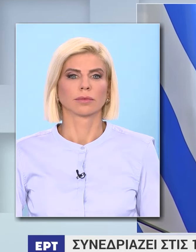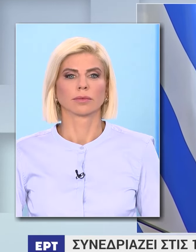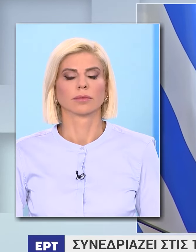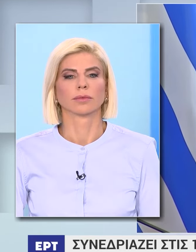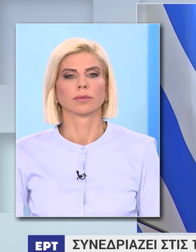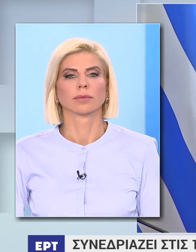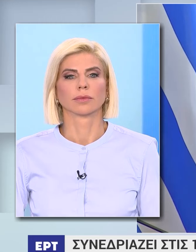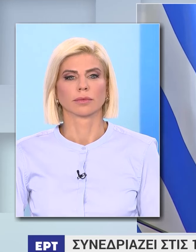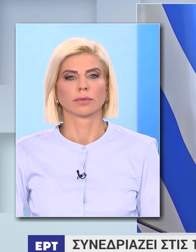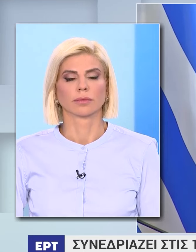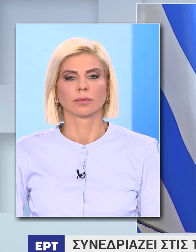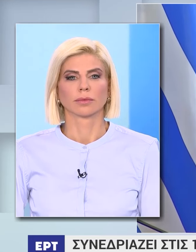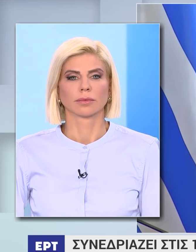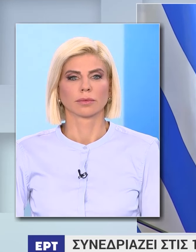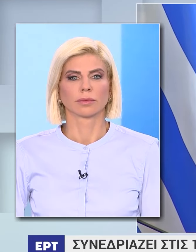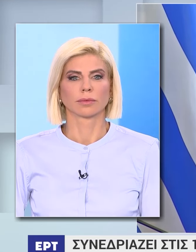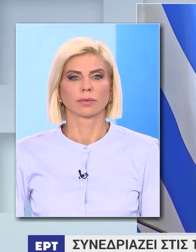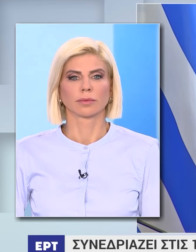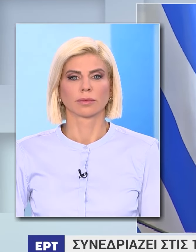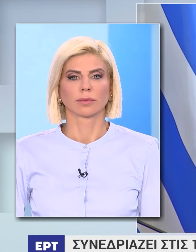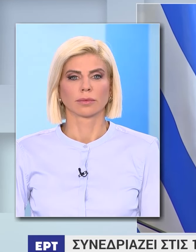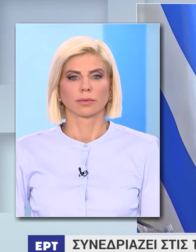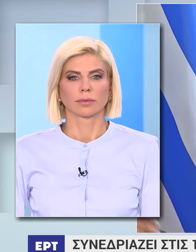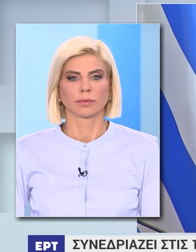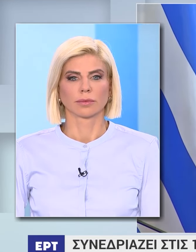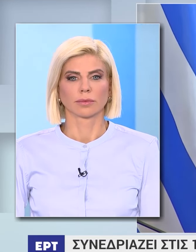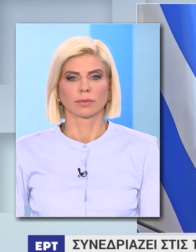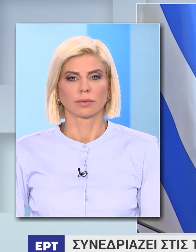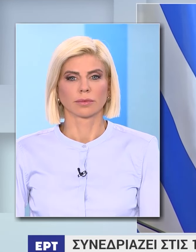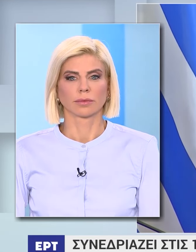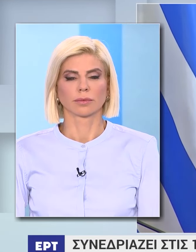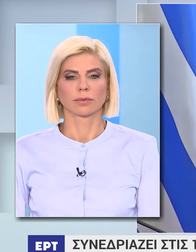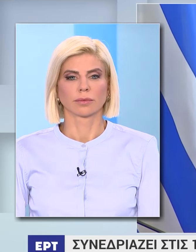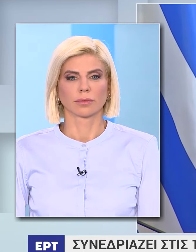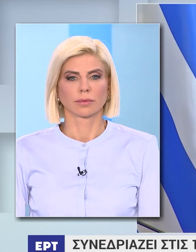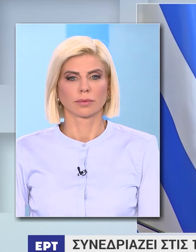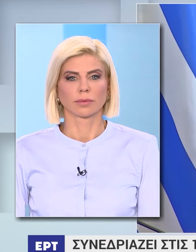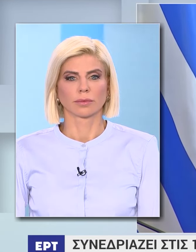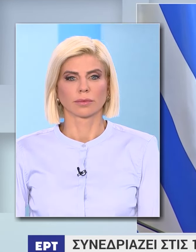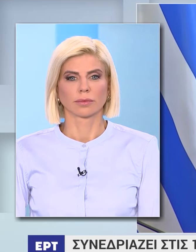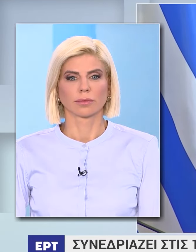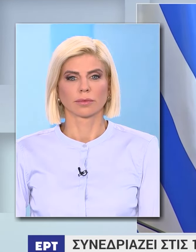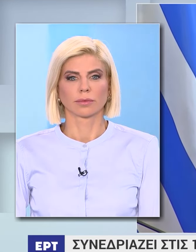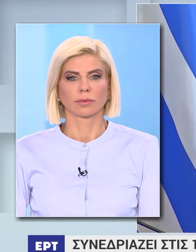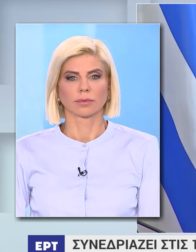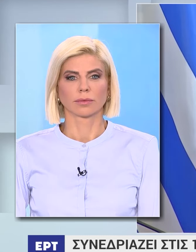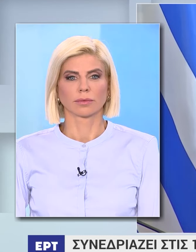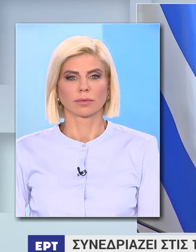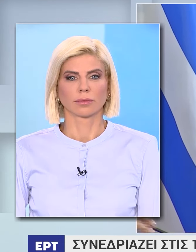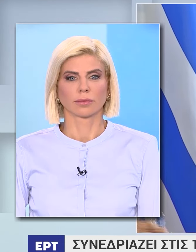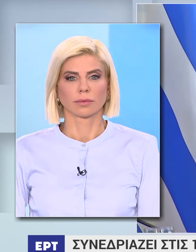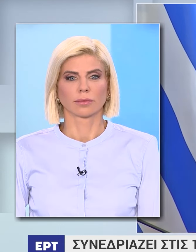Ο αναπληρωτής Υπουργός Οικονομικών, ο κ. Νίκος Παπαθανάσης, αναμένεται να ενημερώσει για την πρόοδο των δράσεων του Ταμείου Ανάκαμψης και